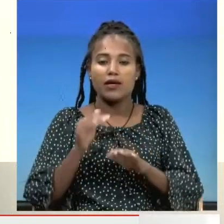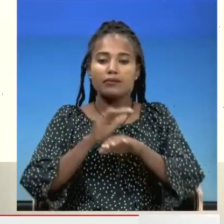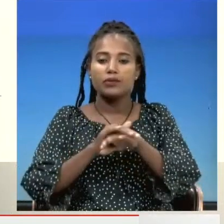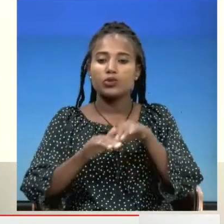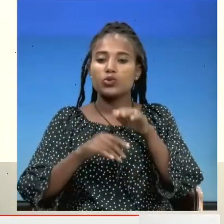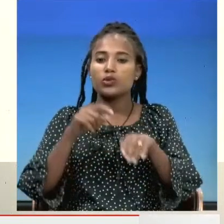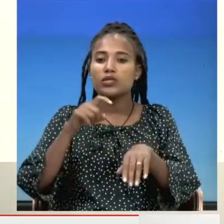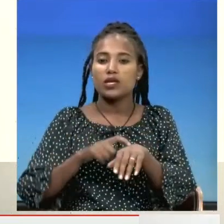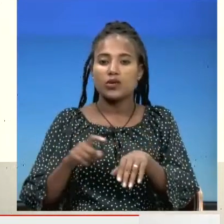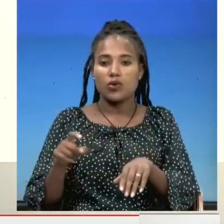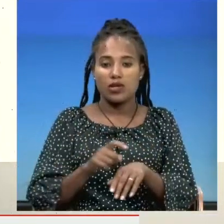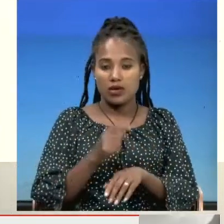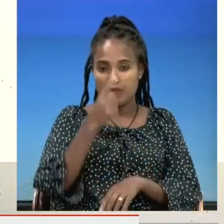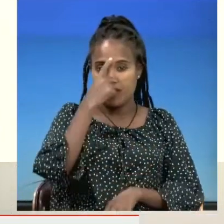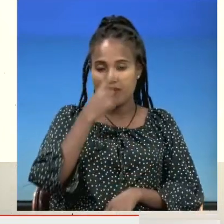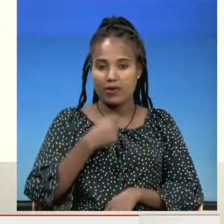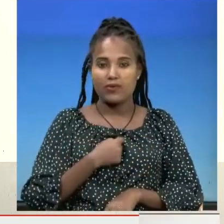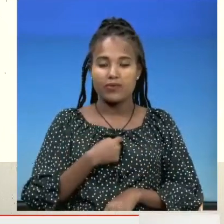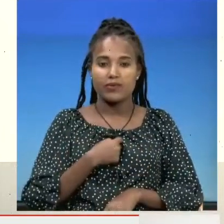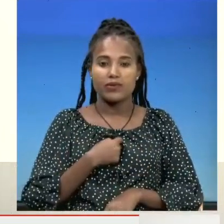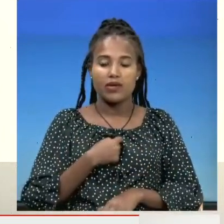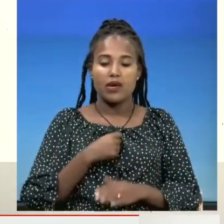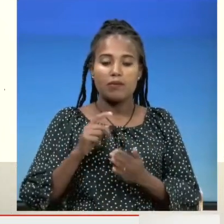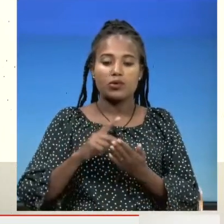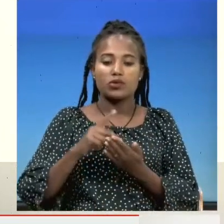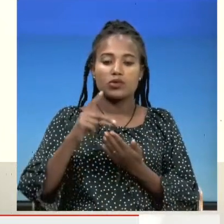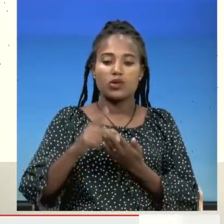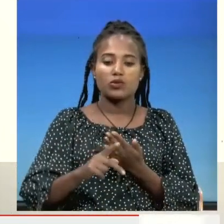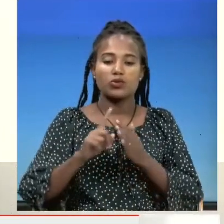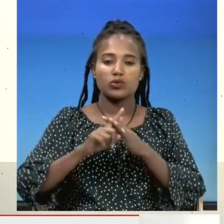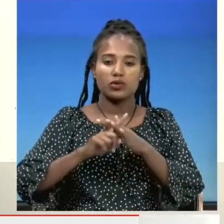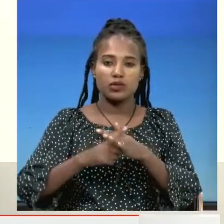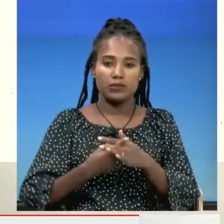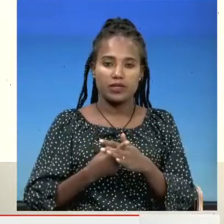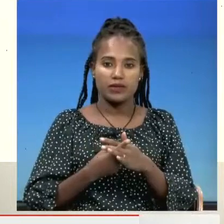ጊዜ እንደሆነ አምነው ፕሮጀክቱ እንዲጀመር